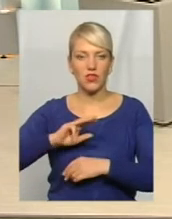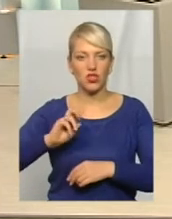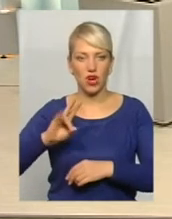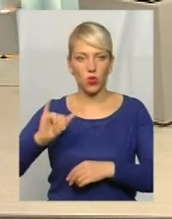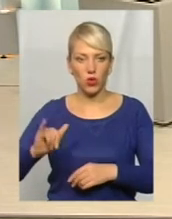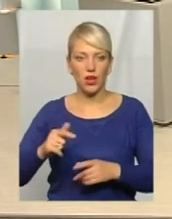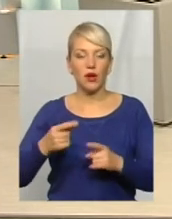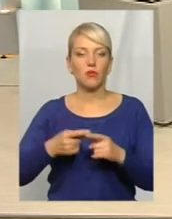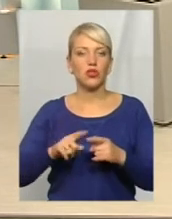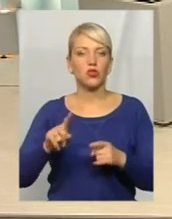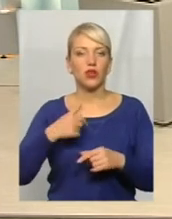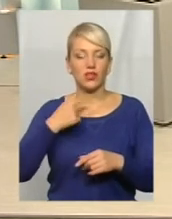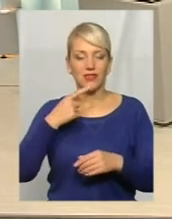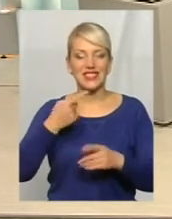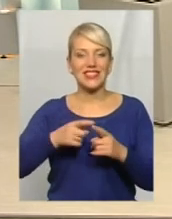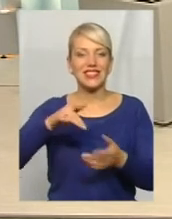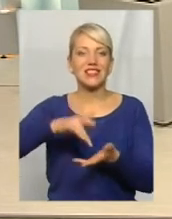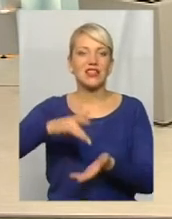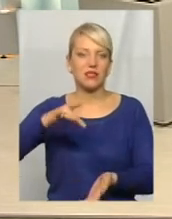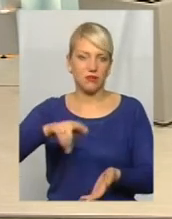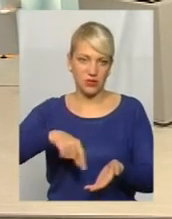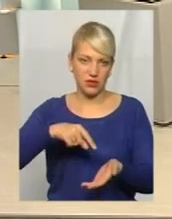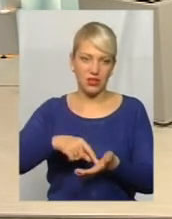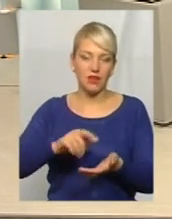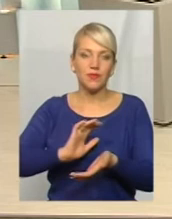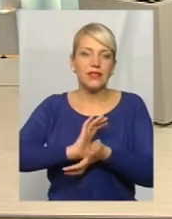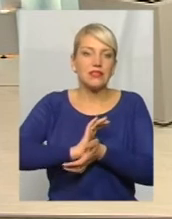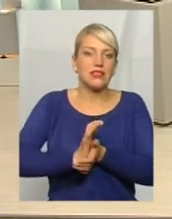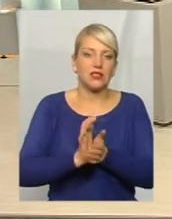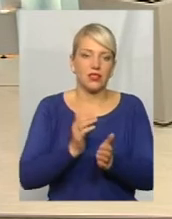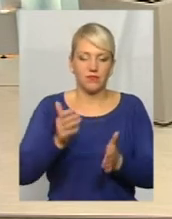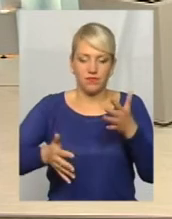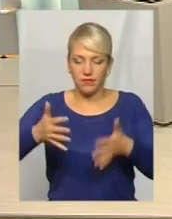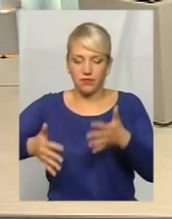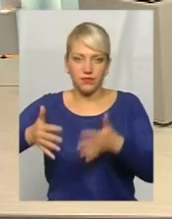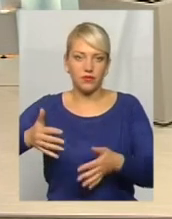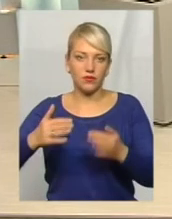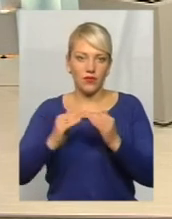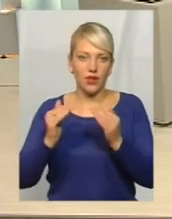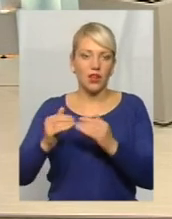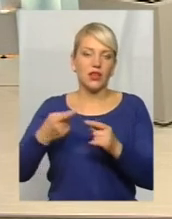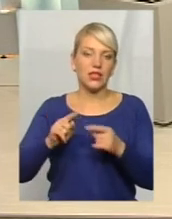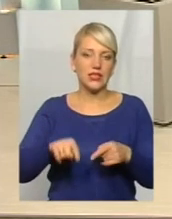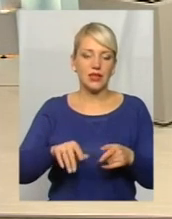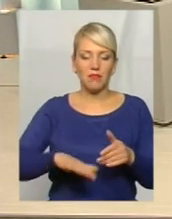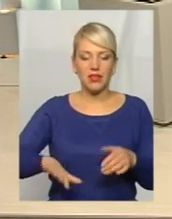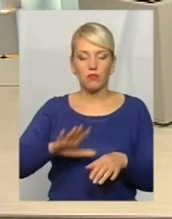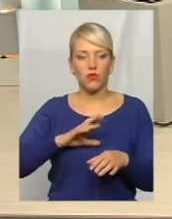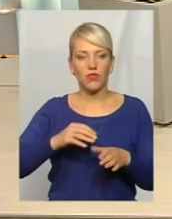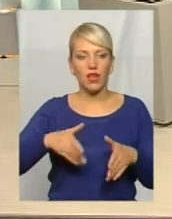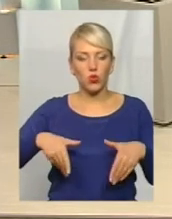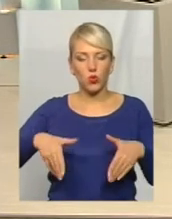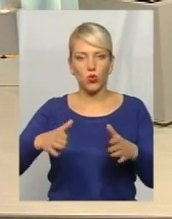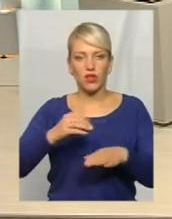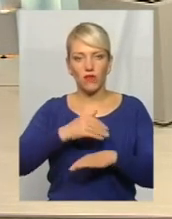Про те, що я й казав, то є центр міста, забудова дуже є щільна. Раніше цей майданчик стояв на тротуарі